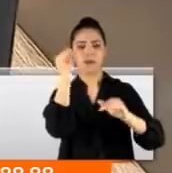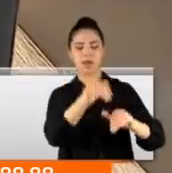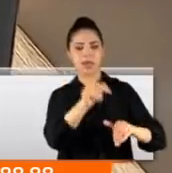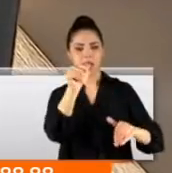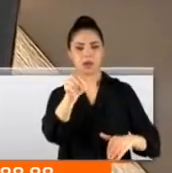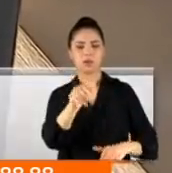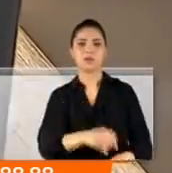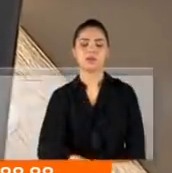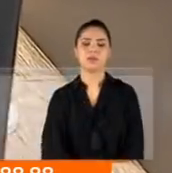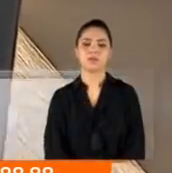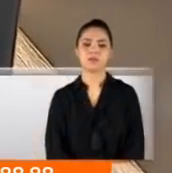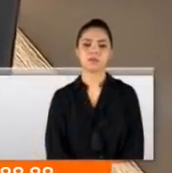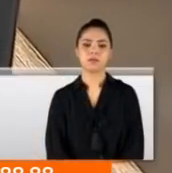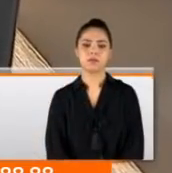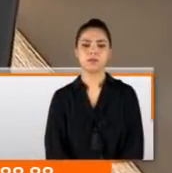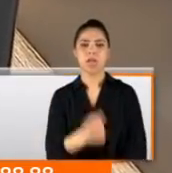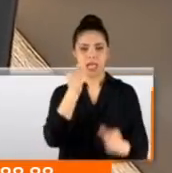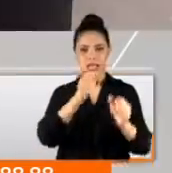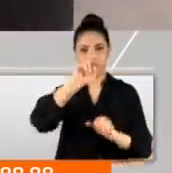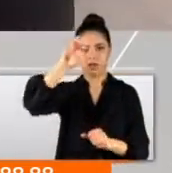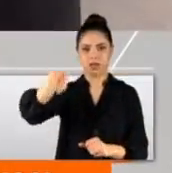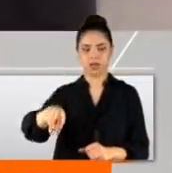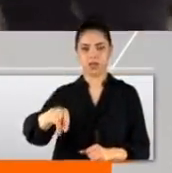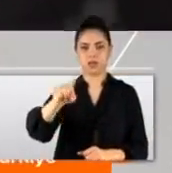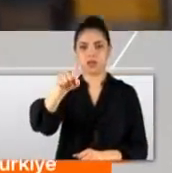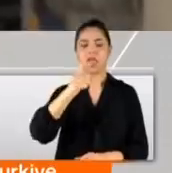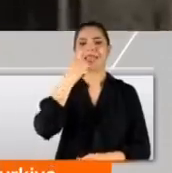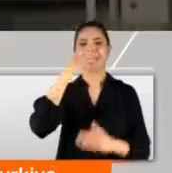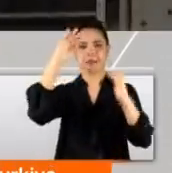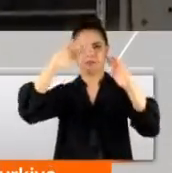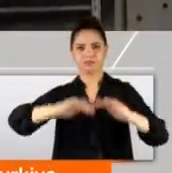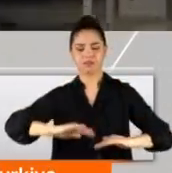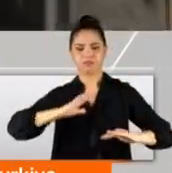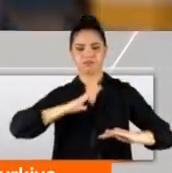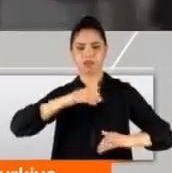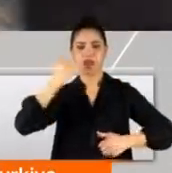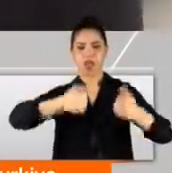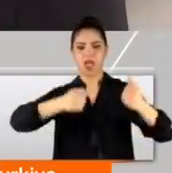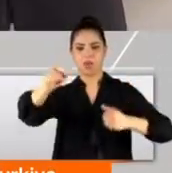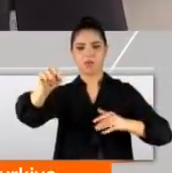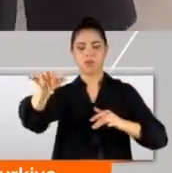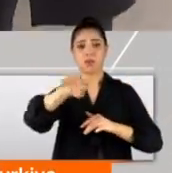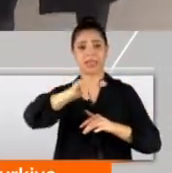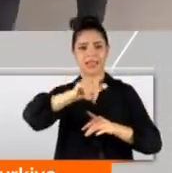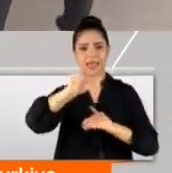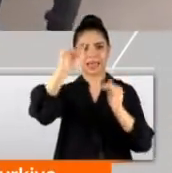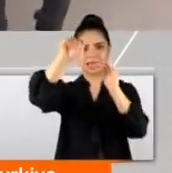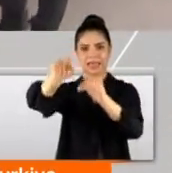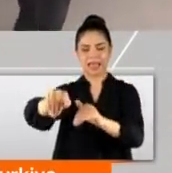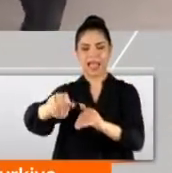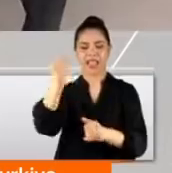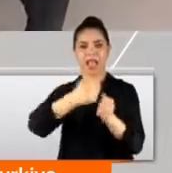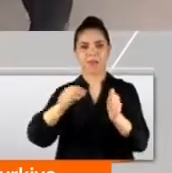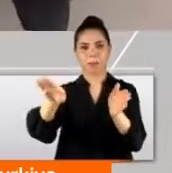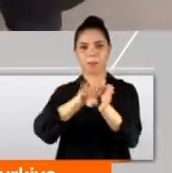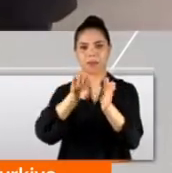geliyorlar. Araçtan iniyor burada. Kepenkler inmişti. Araçlarını buraya sıfır şekilde yanaştırdılar